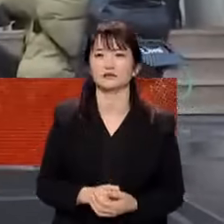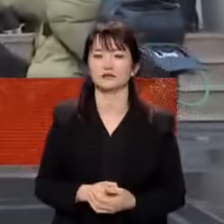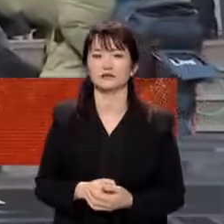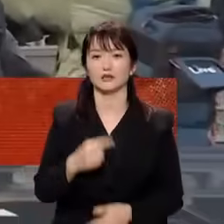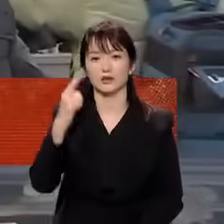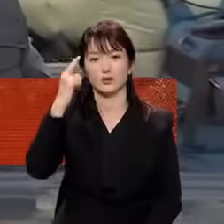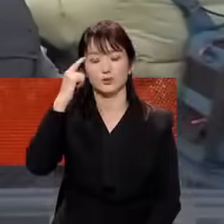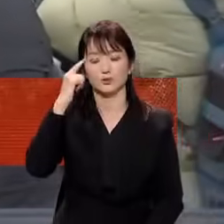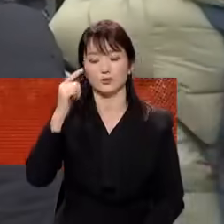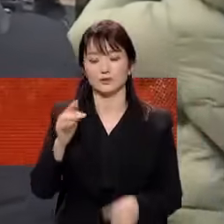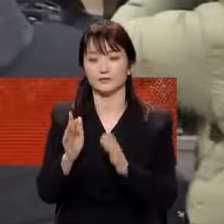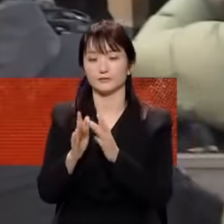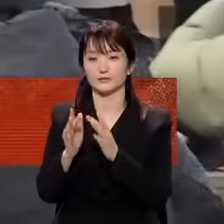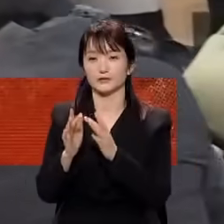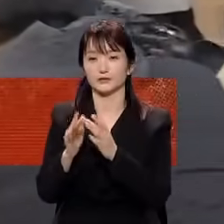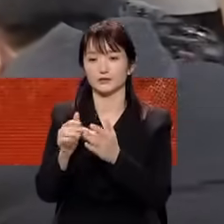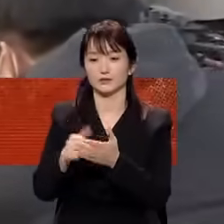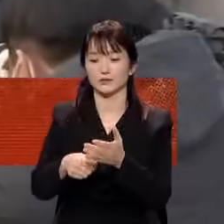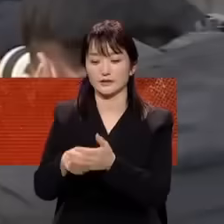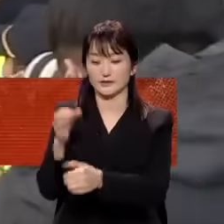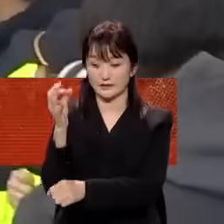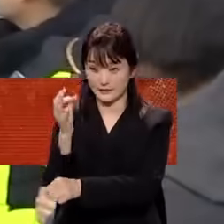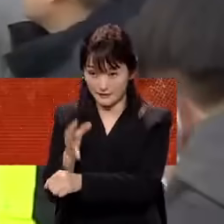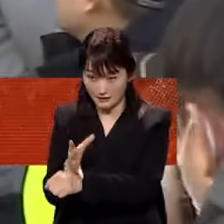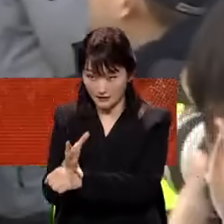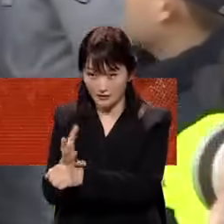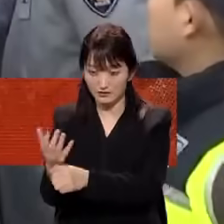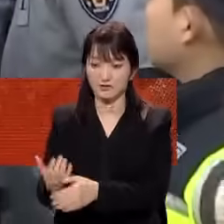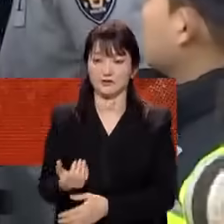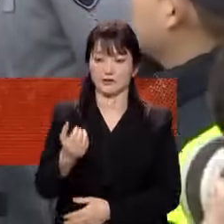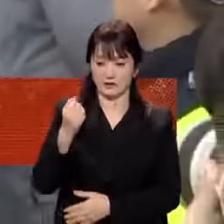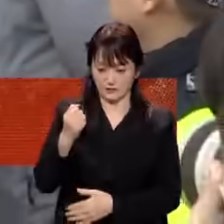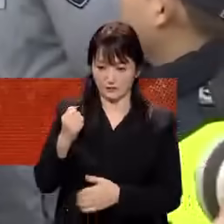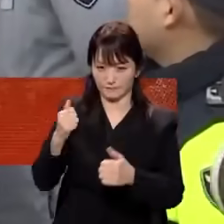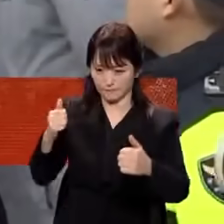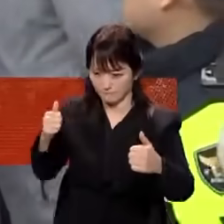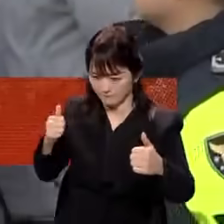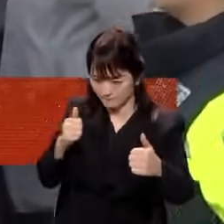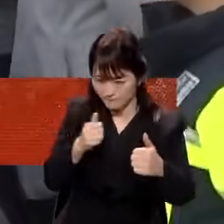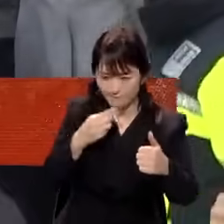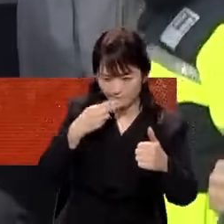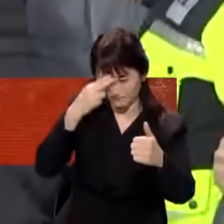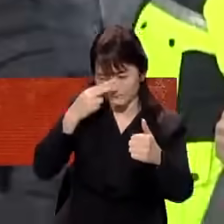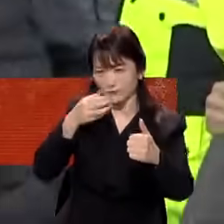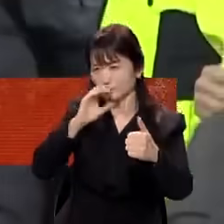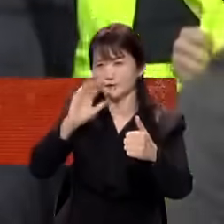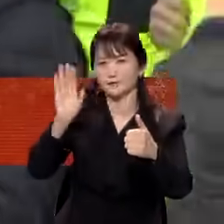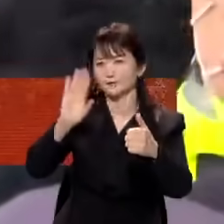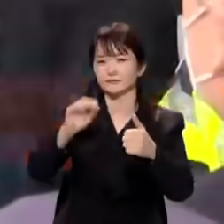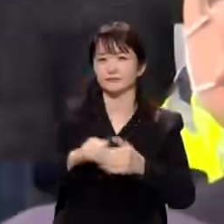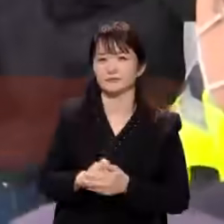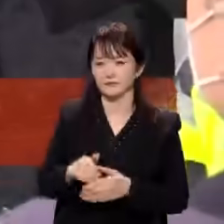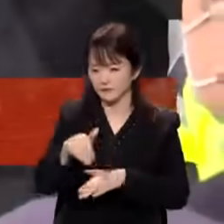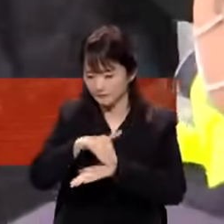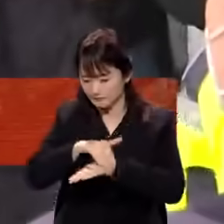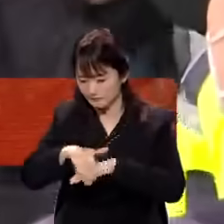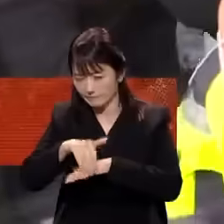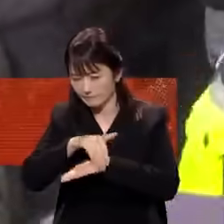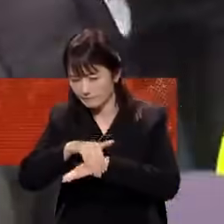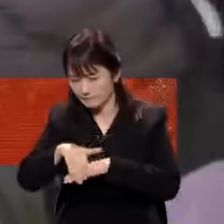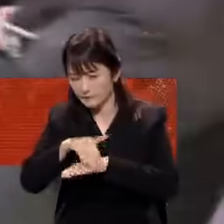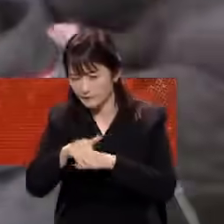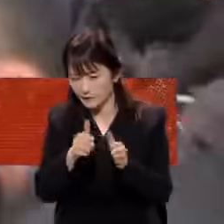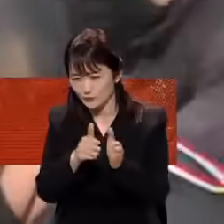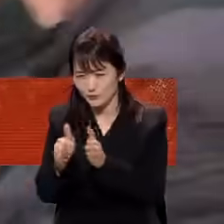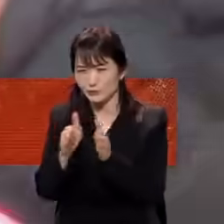인터넷에서 흉기를 구입을 해서 그걸 가지고 접근을 했다는 거, 술도 안 먹었다는 거, 뭐 이런 것들. 그래서 이제 계획 범죄 가능성을 중점적으로